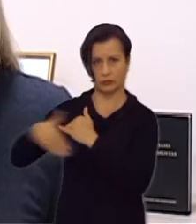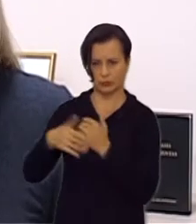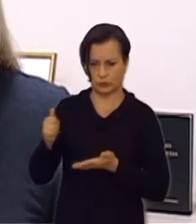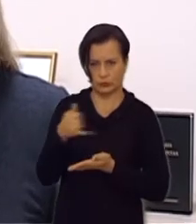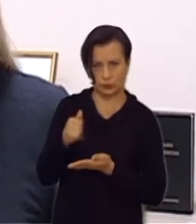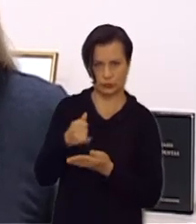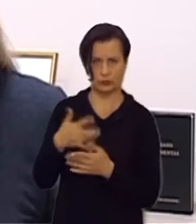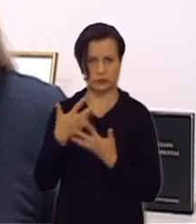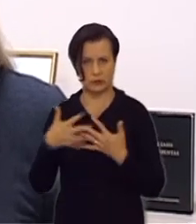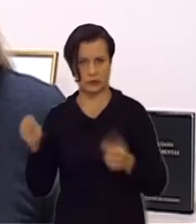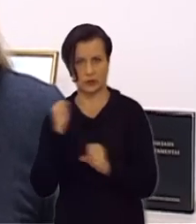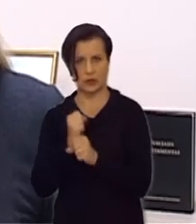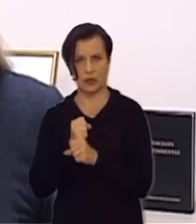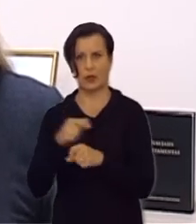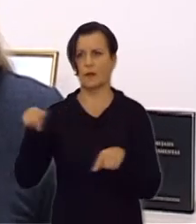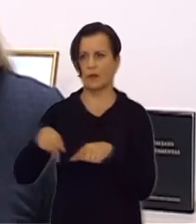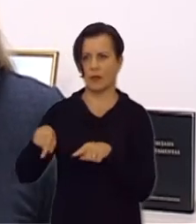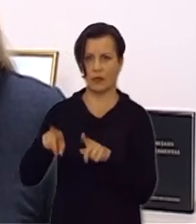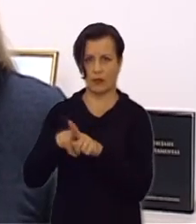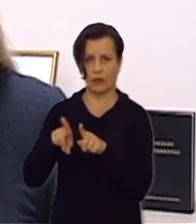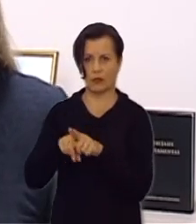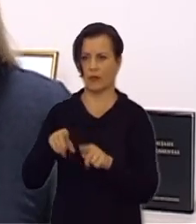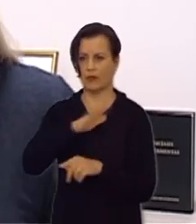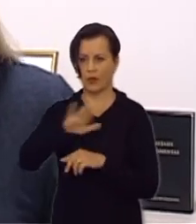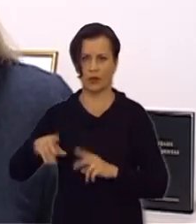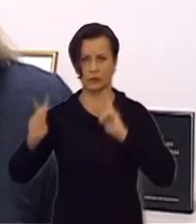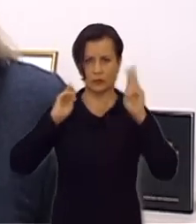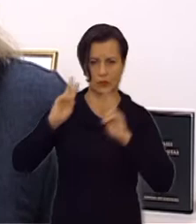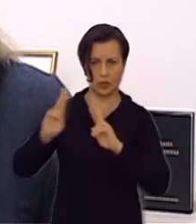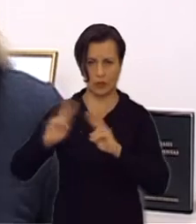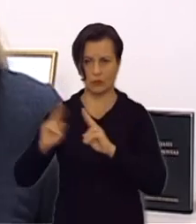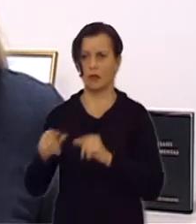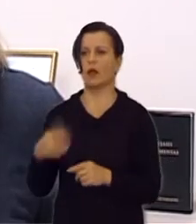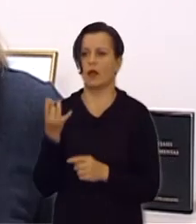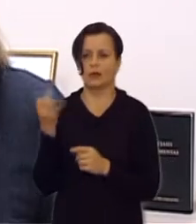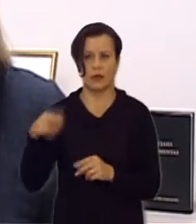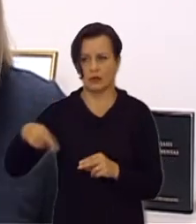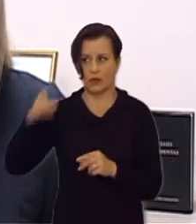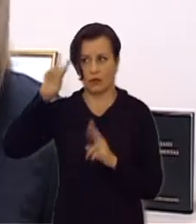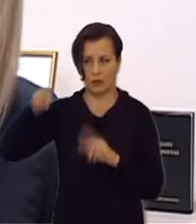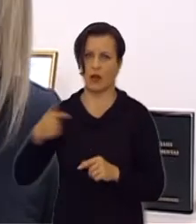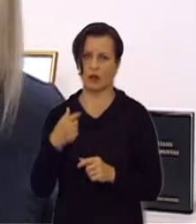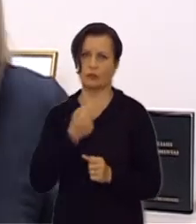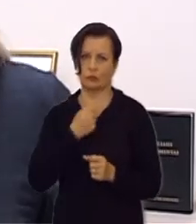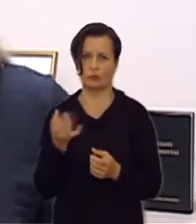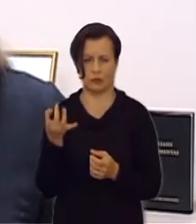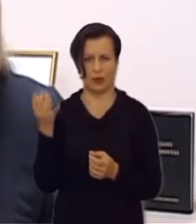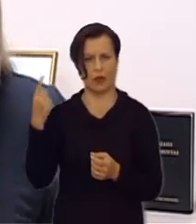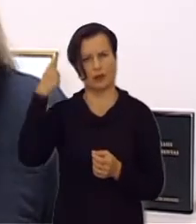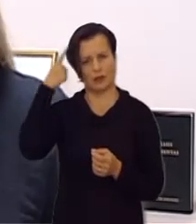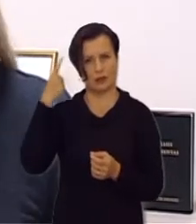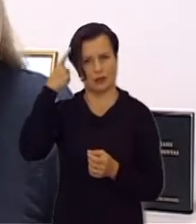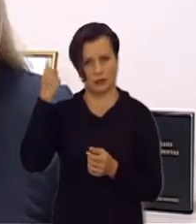metais ir jau nebe pirmi metai padeda kerpa mum vaikus ir dar direktorius nežino, bet aš dar tokių visokių minčių turiu